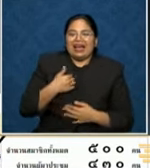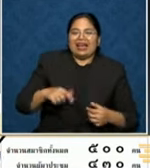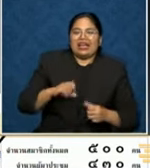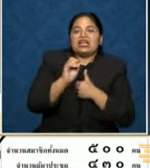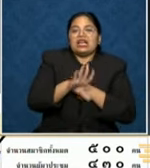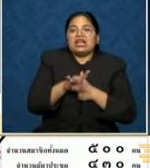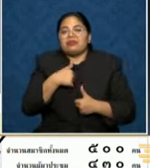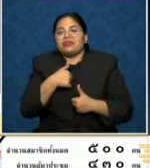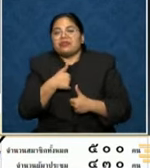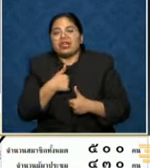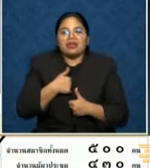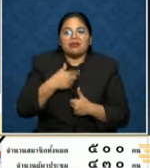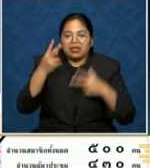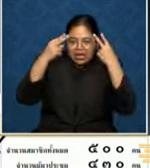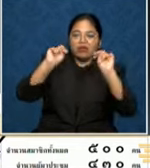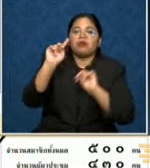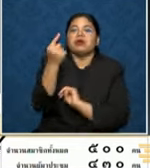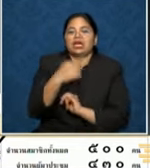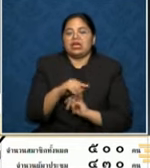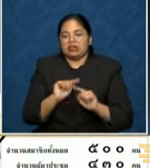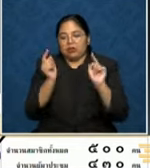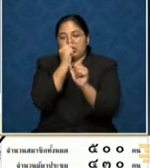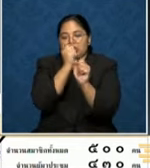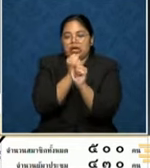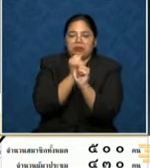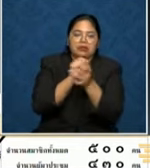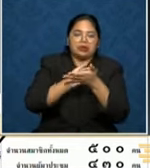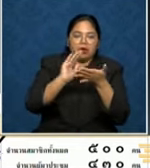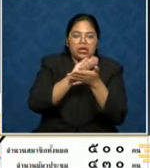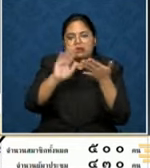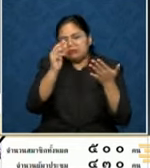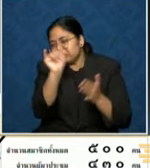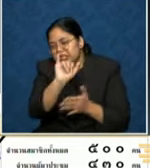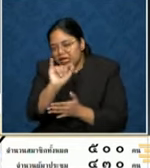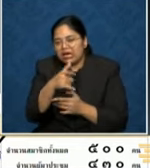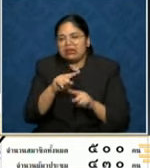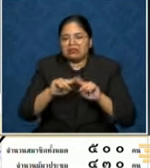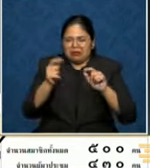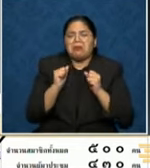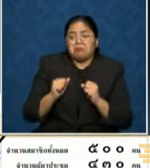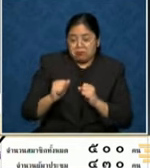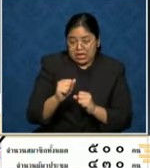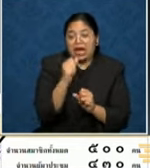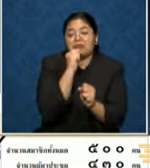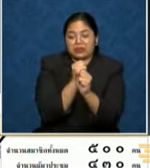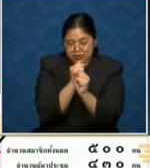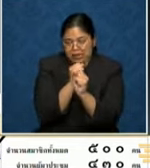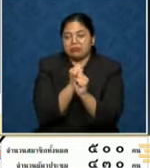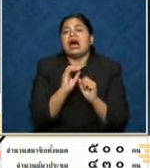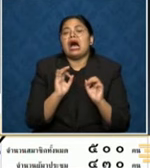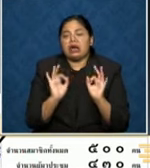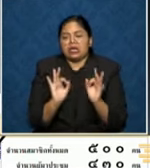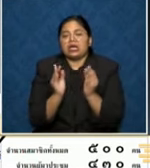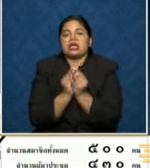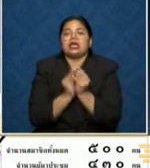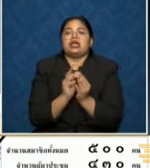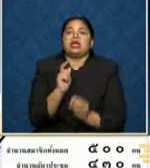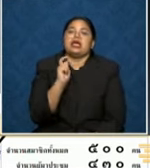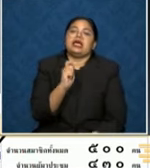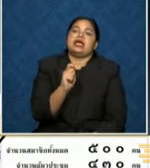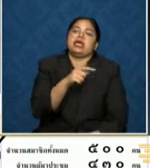ประเมินเนี่ยทำสำเร็จไม่สำเร็จแต่ก็เป็นความพยายามในการที่ท่านนายกรัฐมนตรีทำนะครับผมเรียนว่าผมให้เกรด A ล